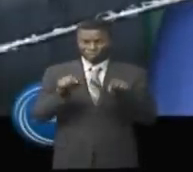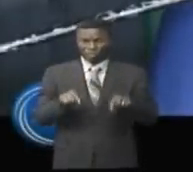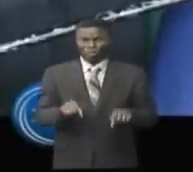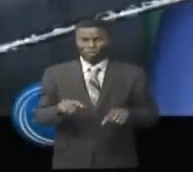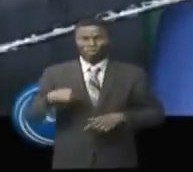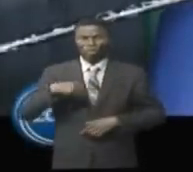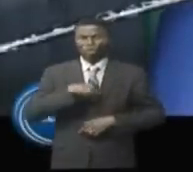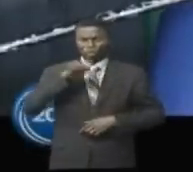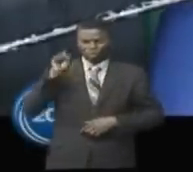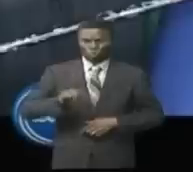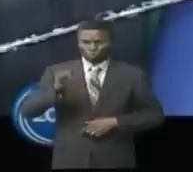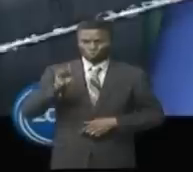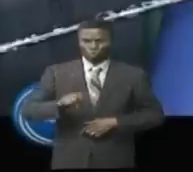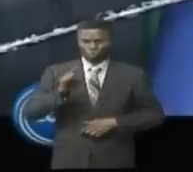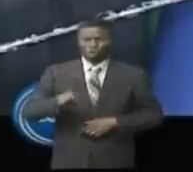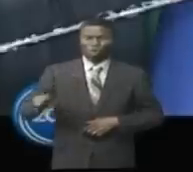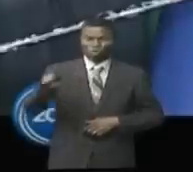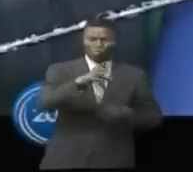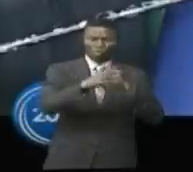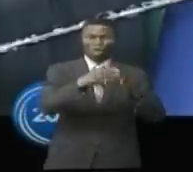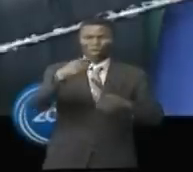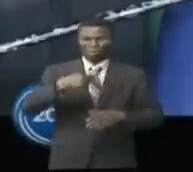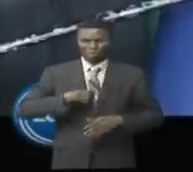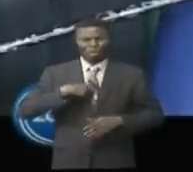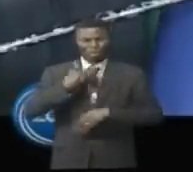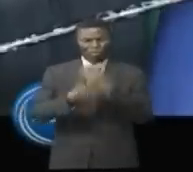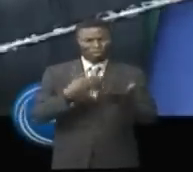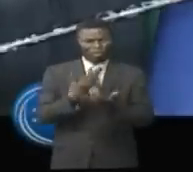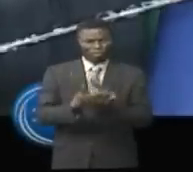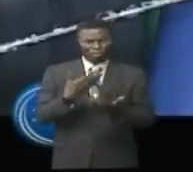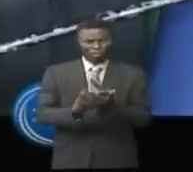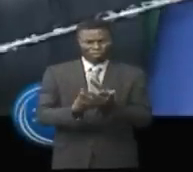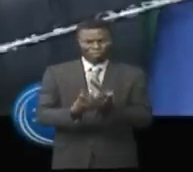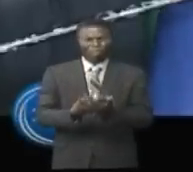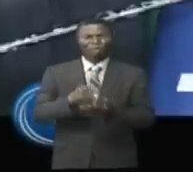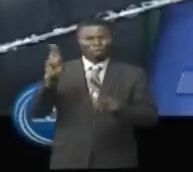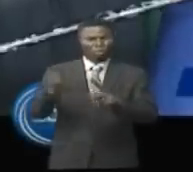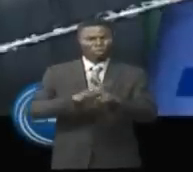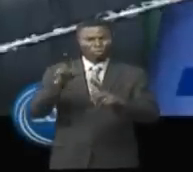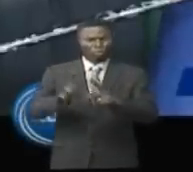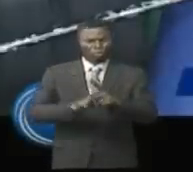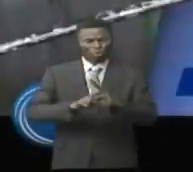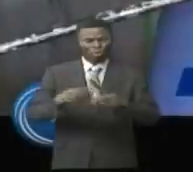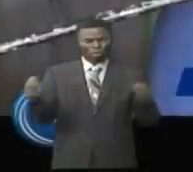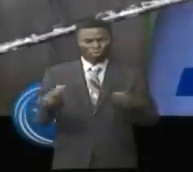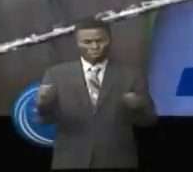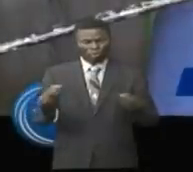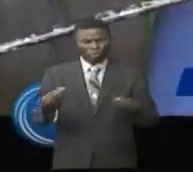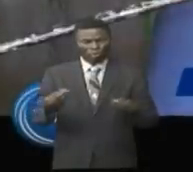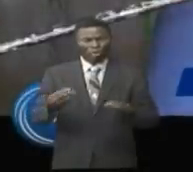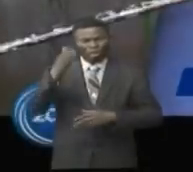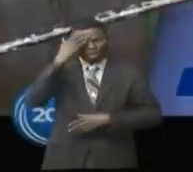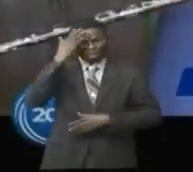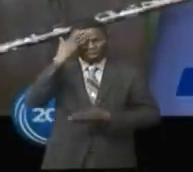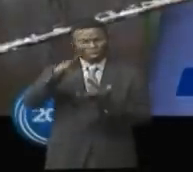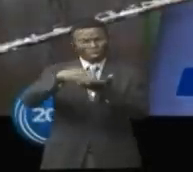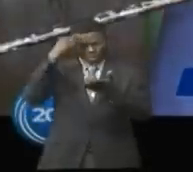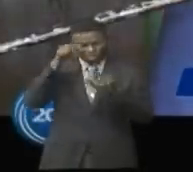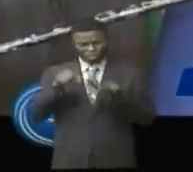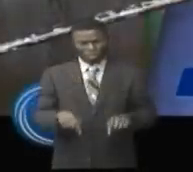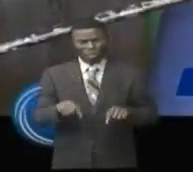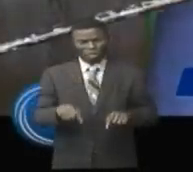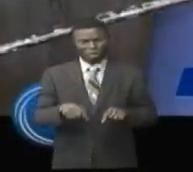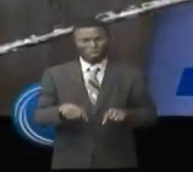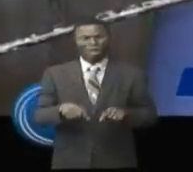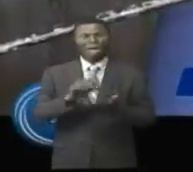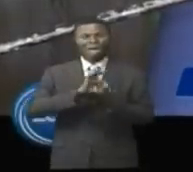nous devons, vous et moi, rapidement, mettre à l'œuvre pour que les connaissances que vous allez tirer